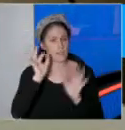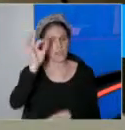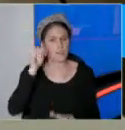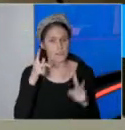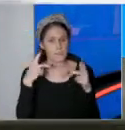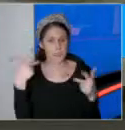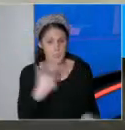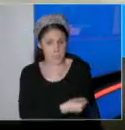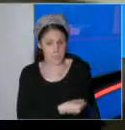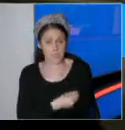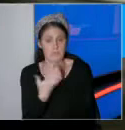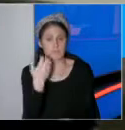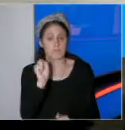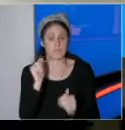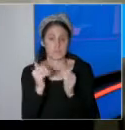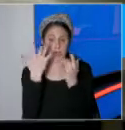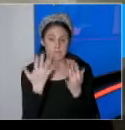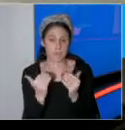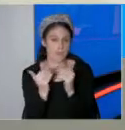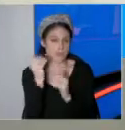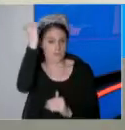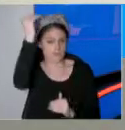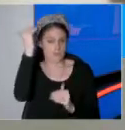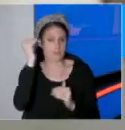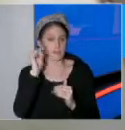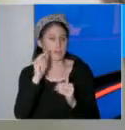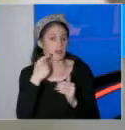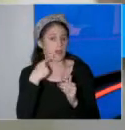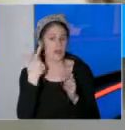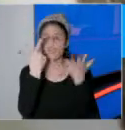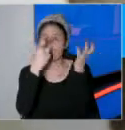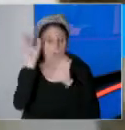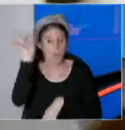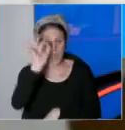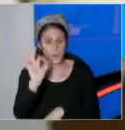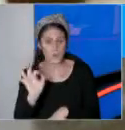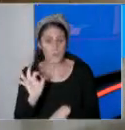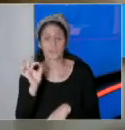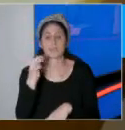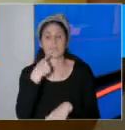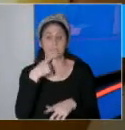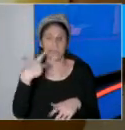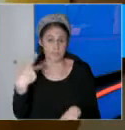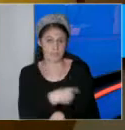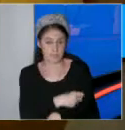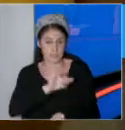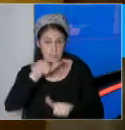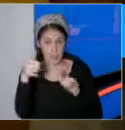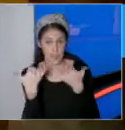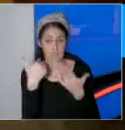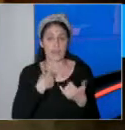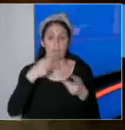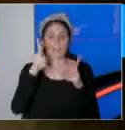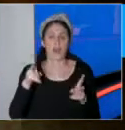כי ככל שנגיע למספר יותר גבוה של שיגיע לכדי 70%, אנחנו נוכל למעשה להמית